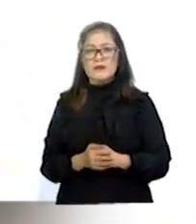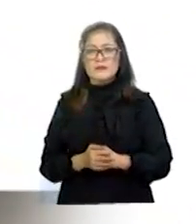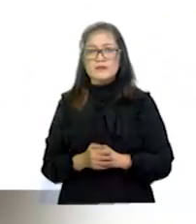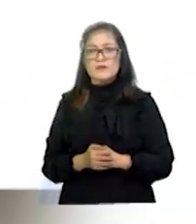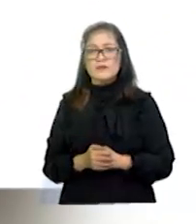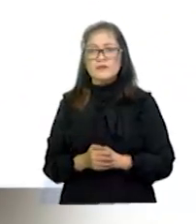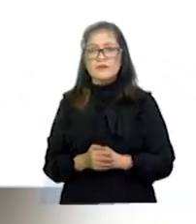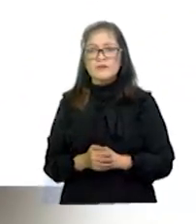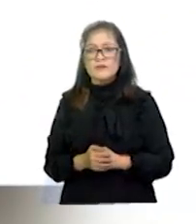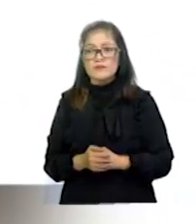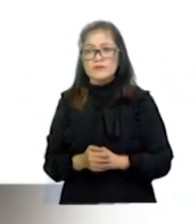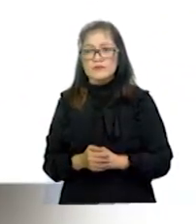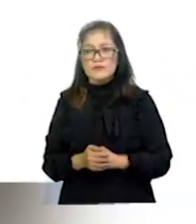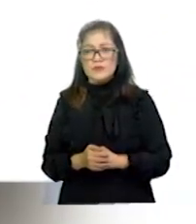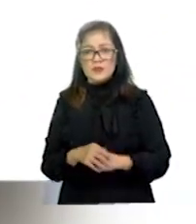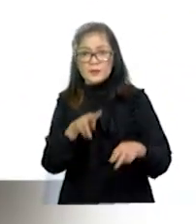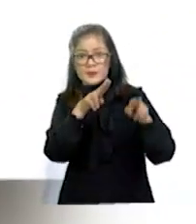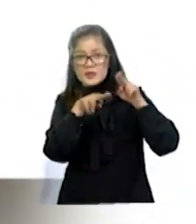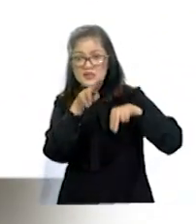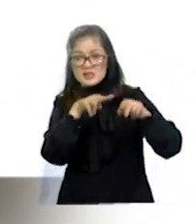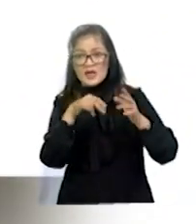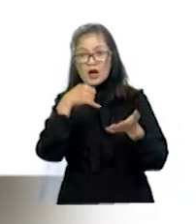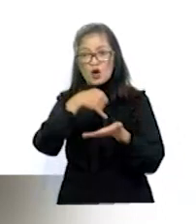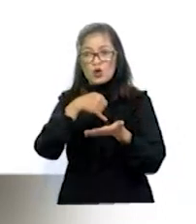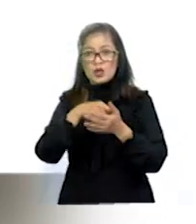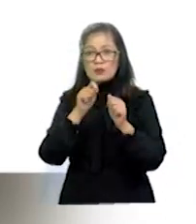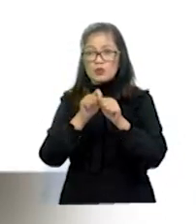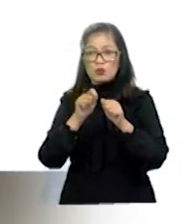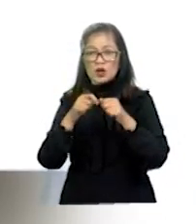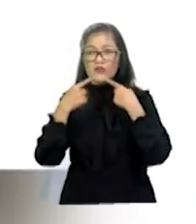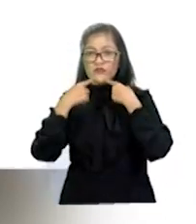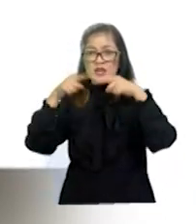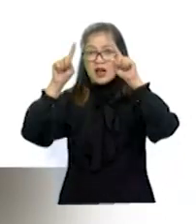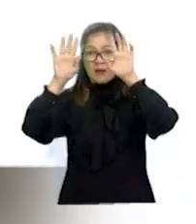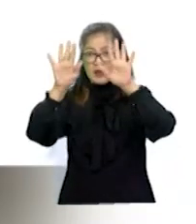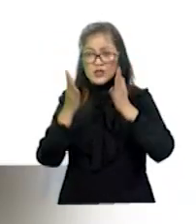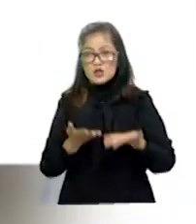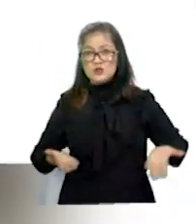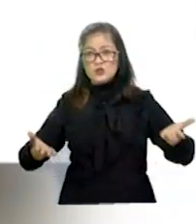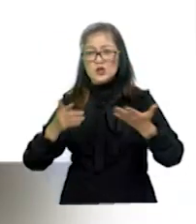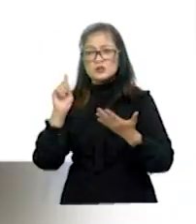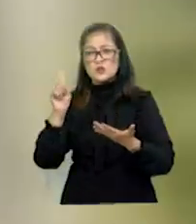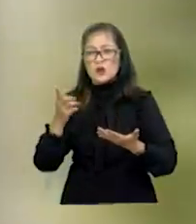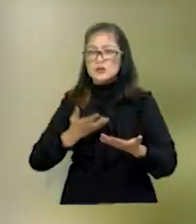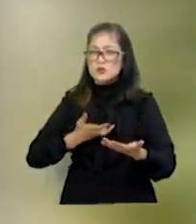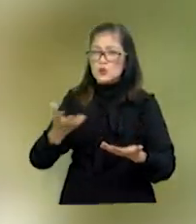Dari hasil pemeriksaan, motif pelaku membuat video TikTok hingga viral di media sosial karena terobsesi pada Presiden Joko Widodo.